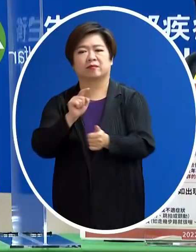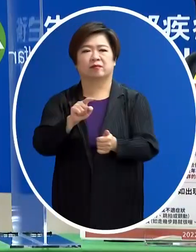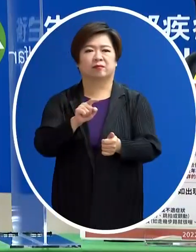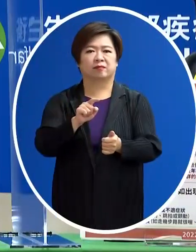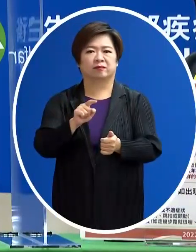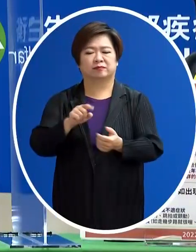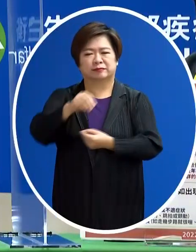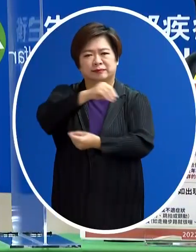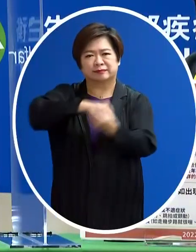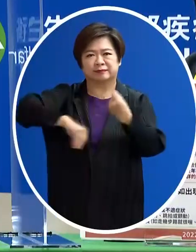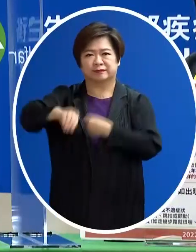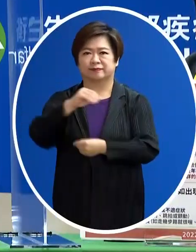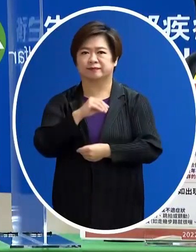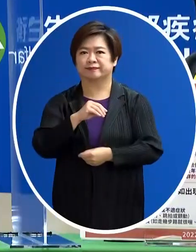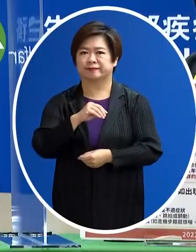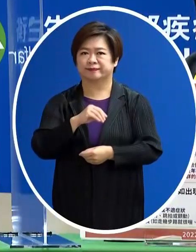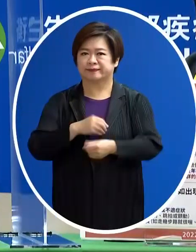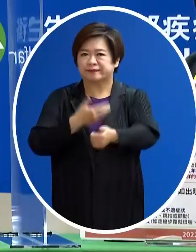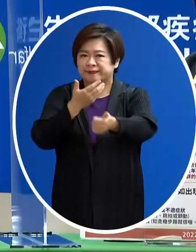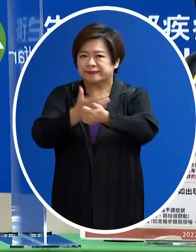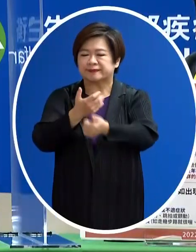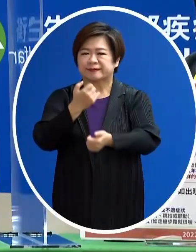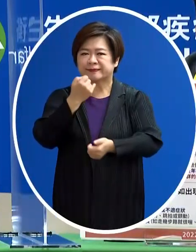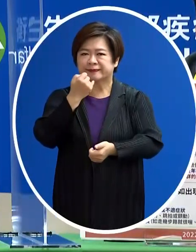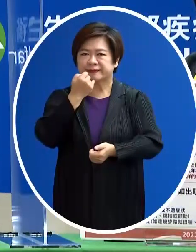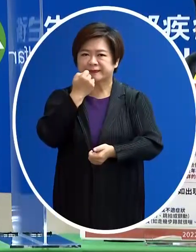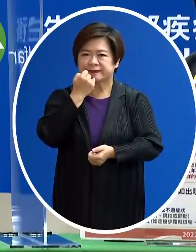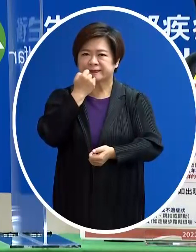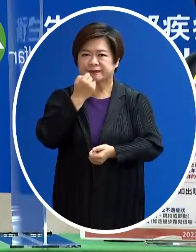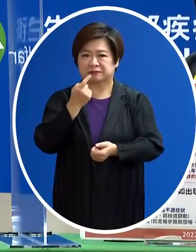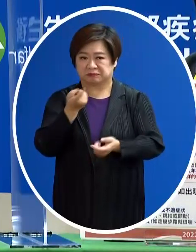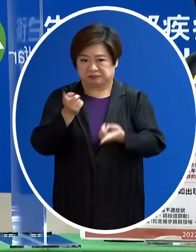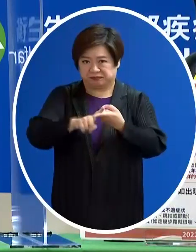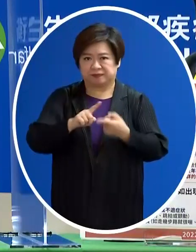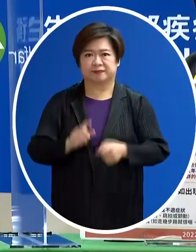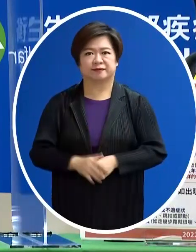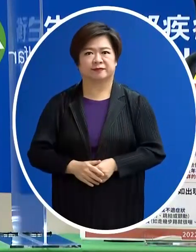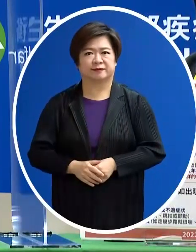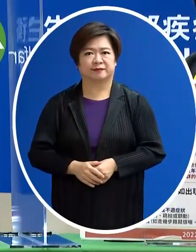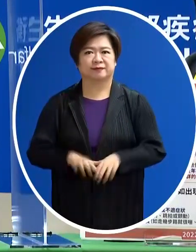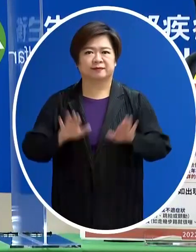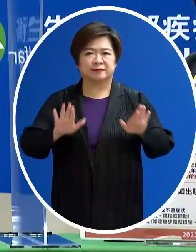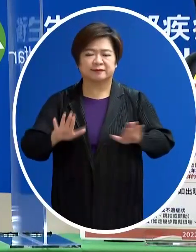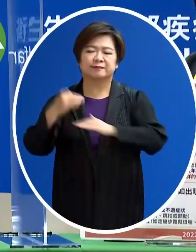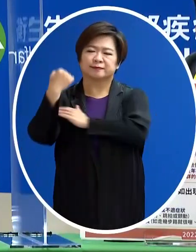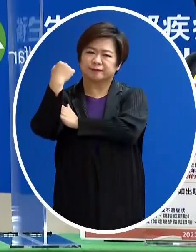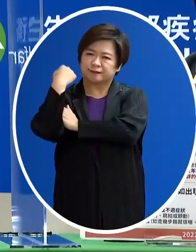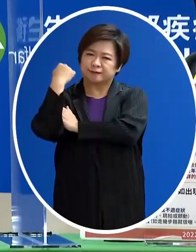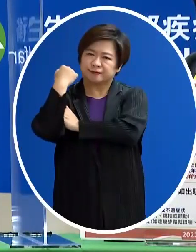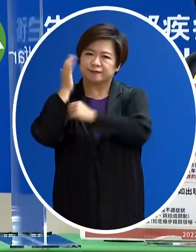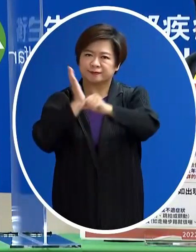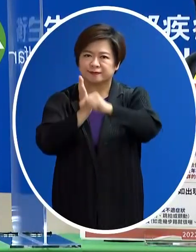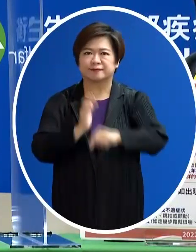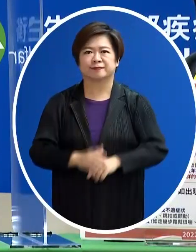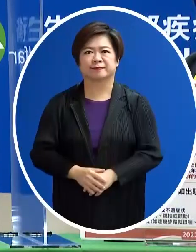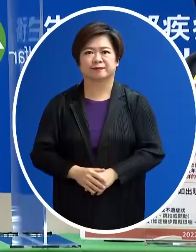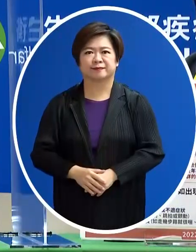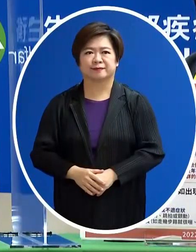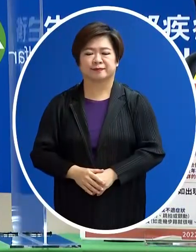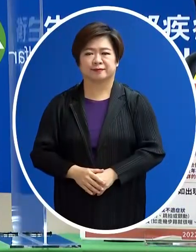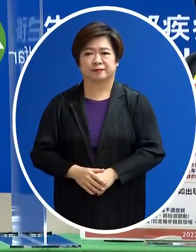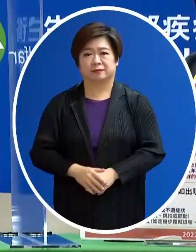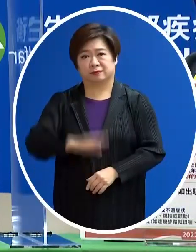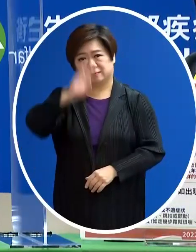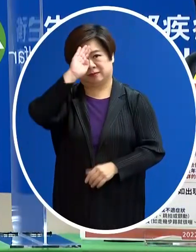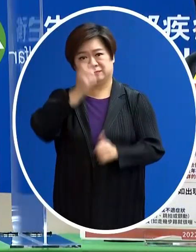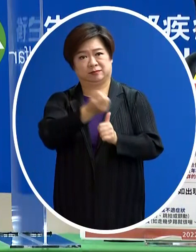够达到好最佳的一个哈是的使用的效率，那是现在在努力的一个方向。所以对于疫